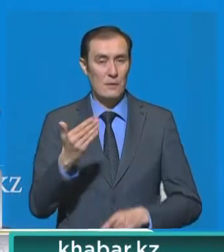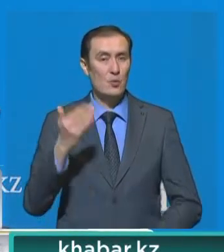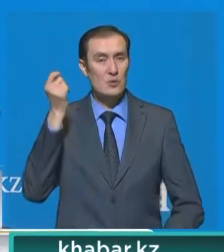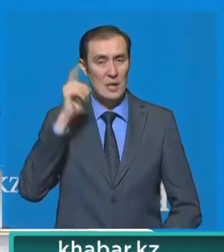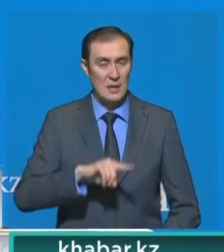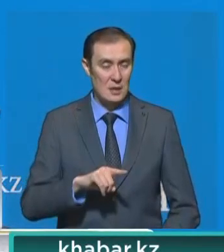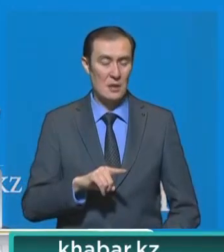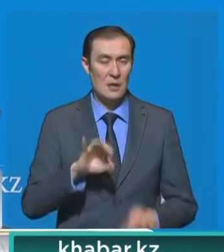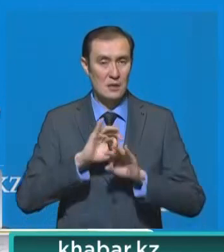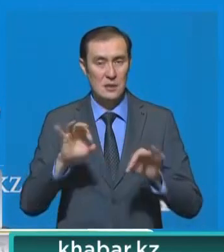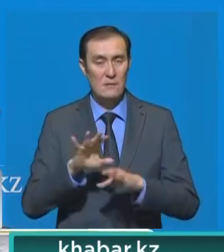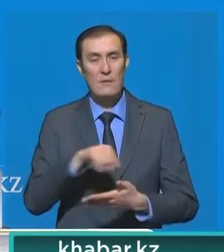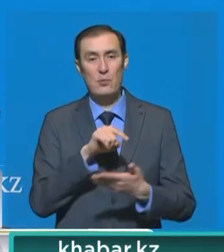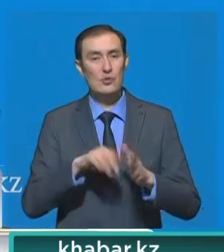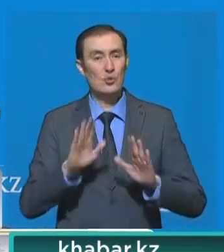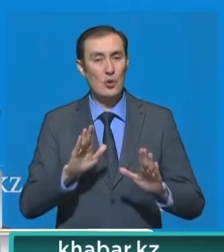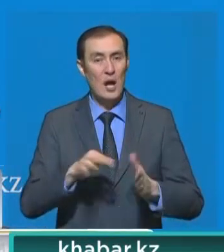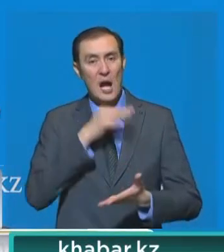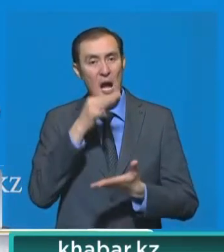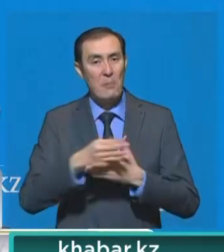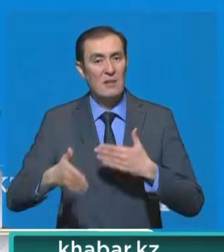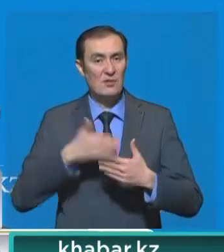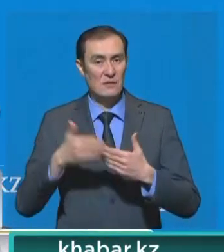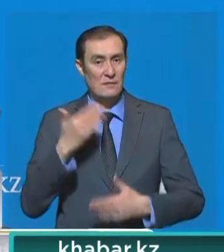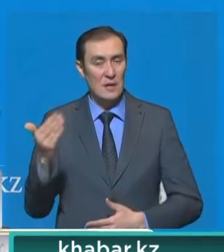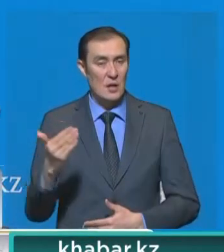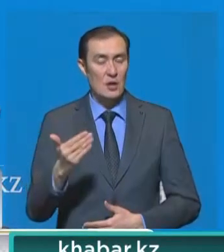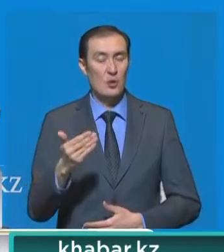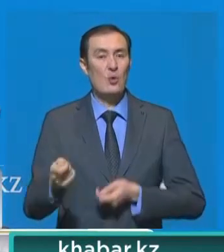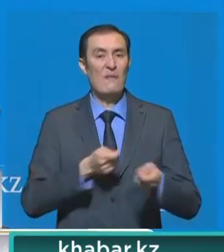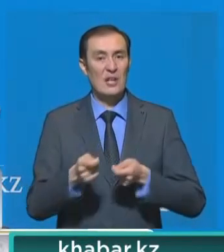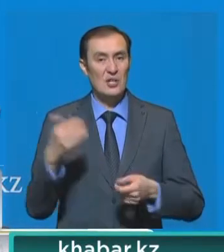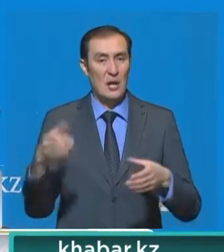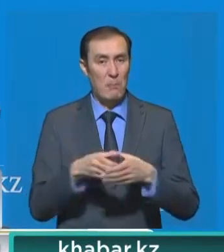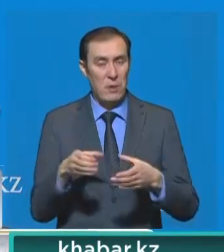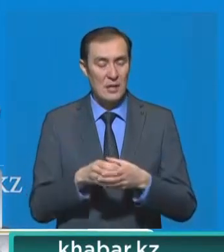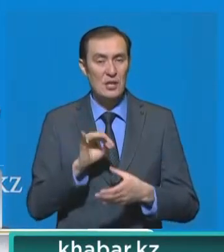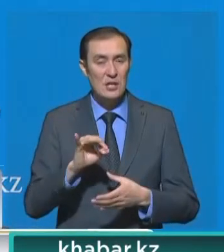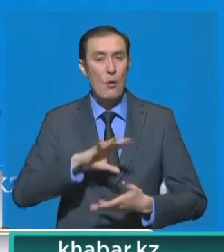Там ставится вопрос не только об ответственности отдельных сотрудников руководящества, в целом